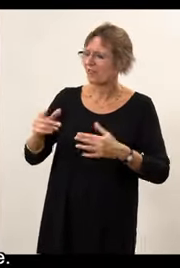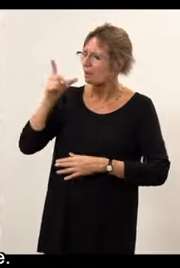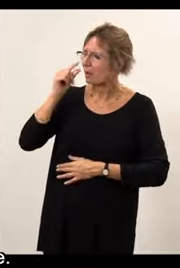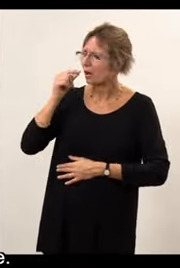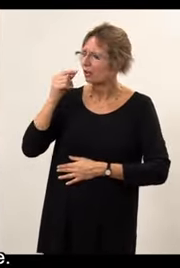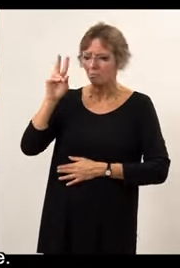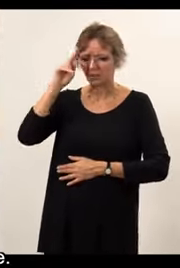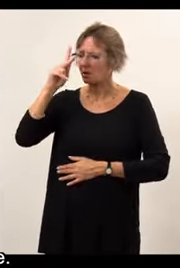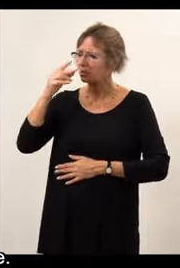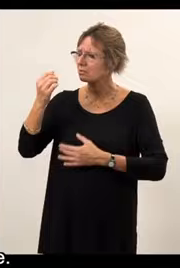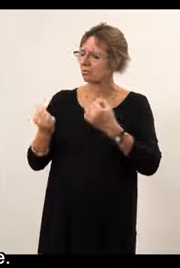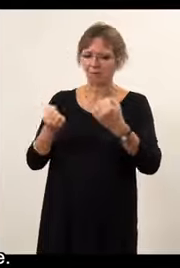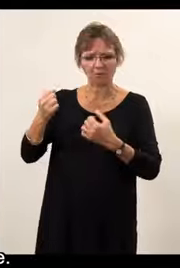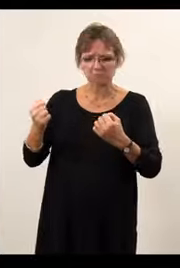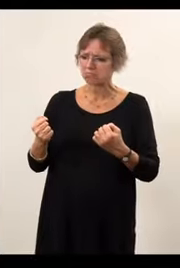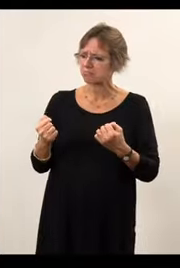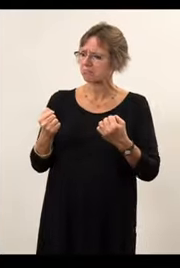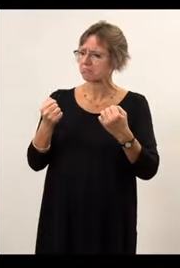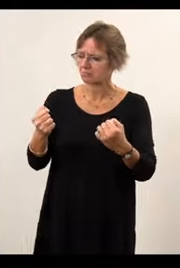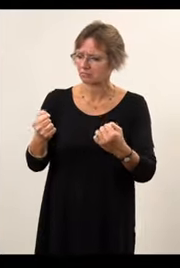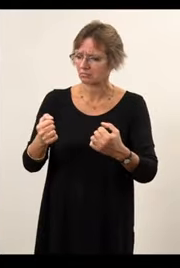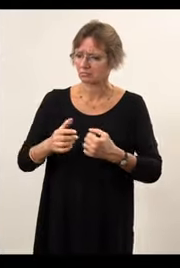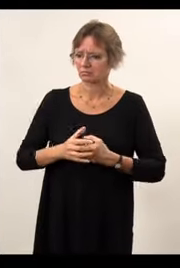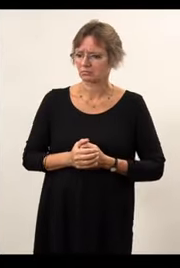Bah, c'était papa qui conduisait, comme d'habitude.